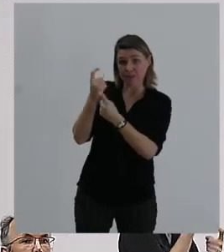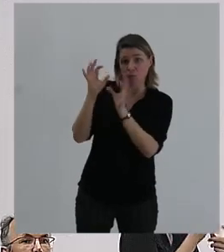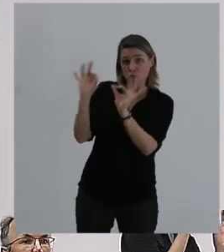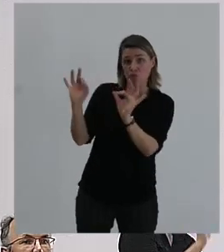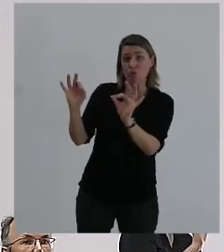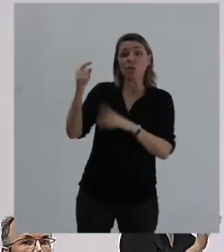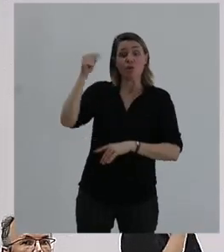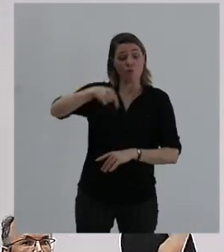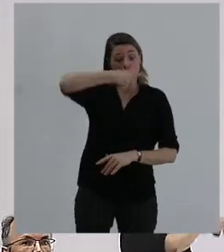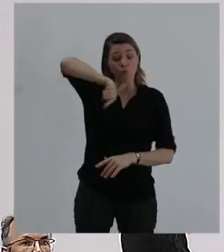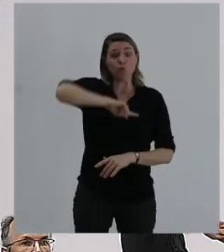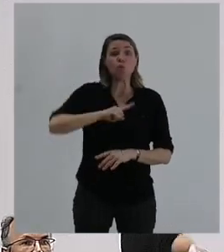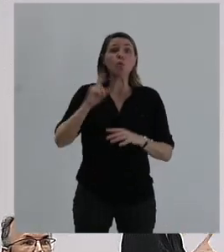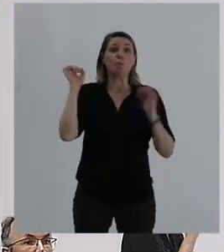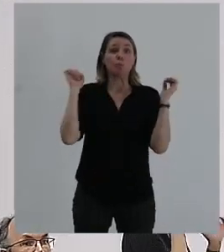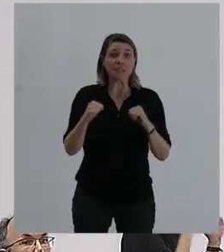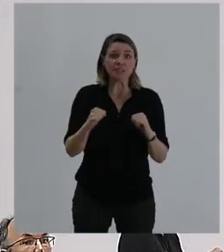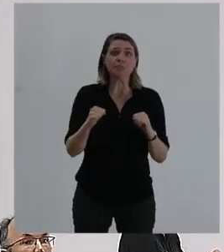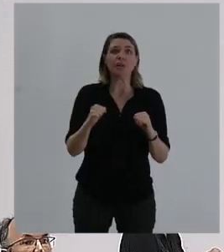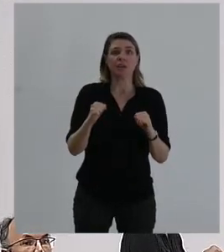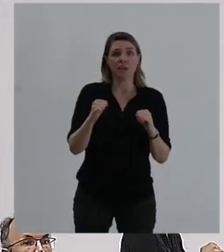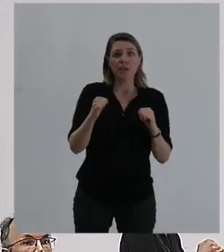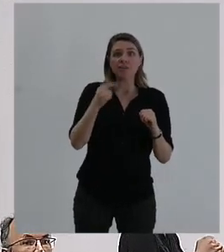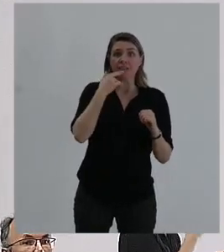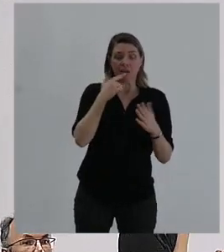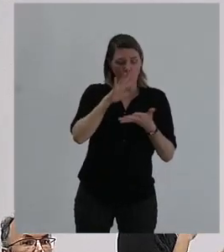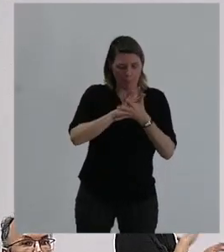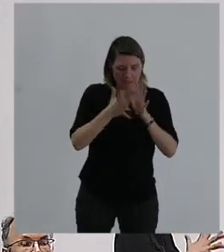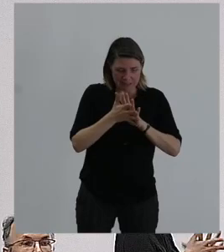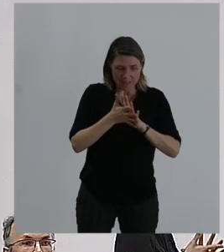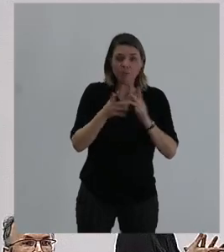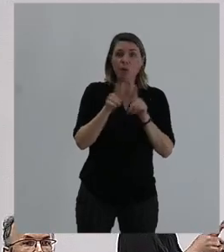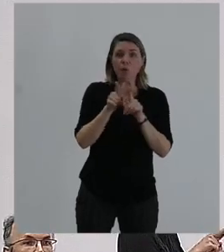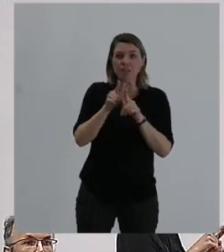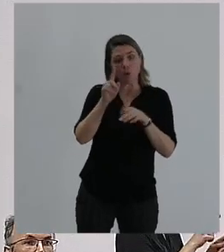il faut que nous soyons capables de faire des retours sur nos propres pratiques et